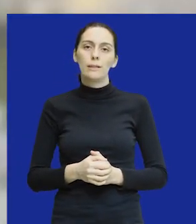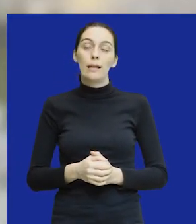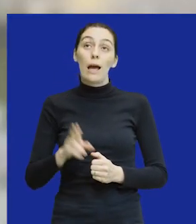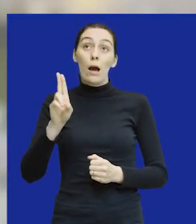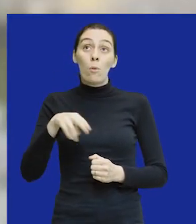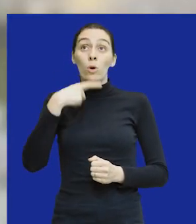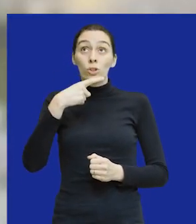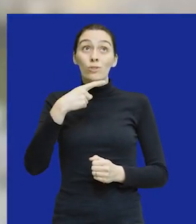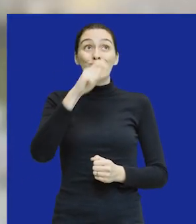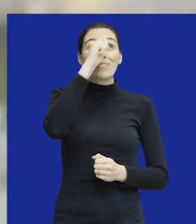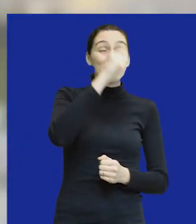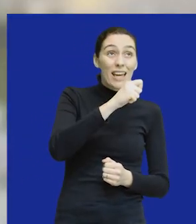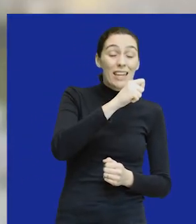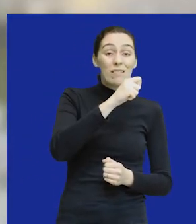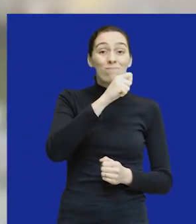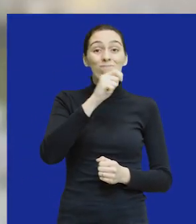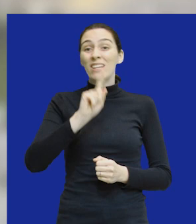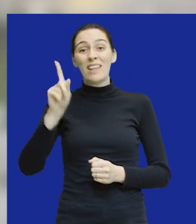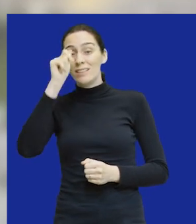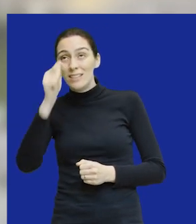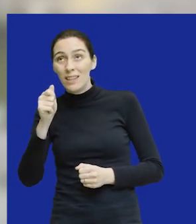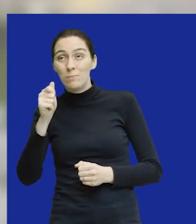Tu mogu reći da cijenim i ne cijenim.